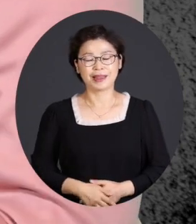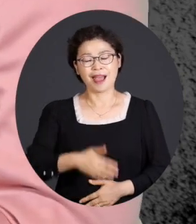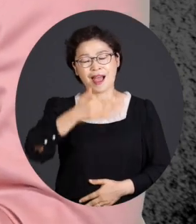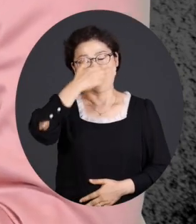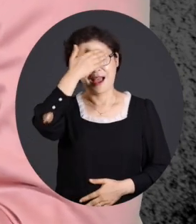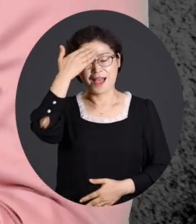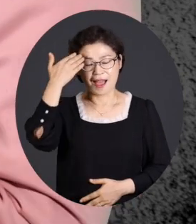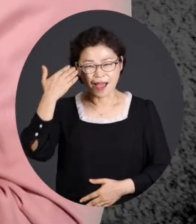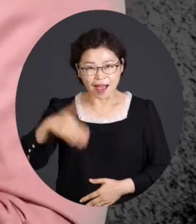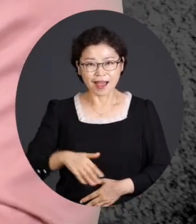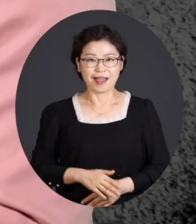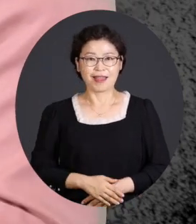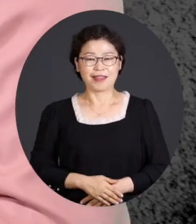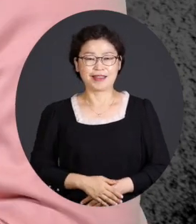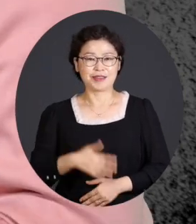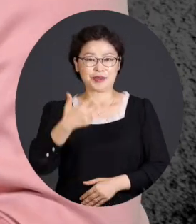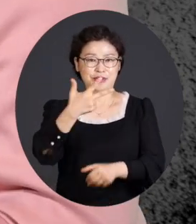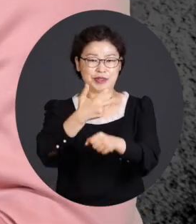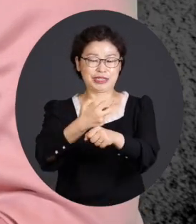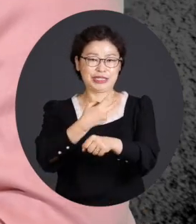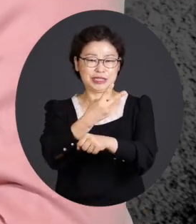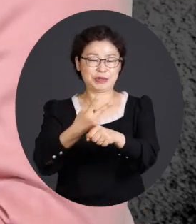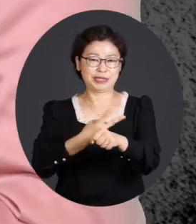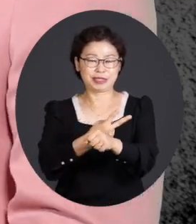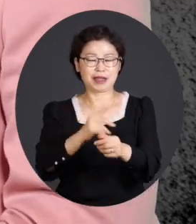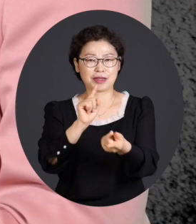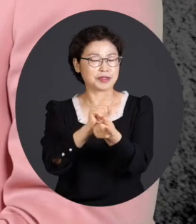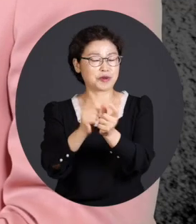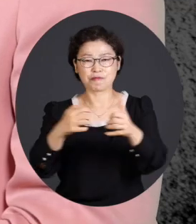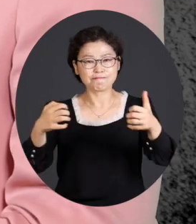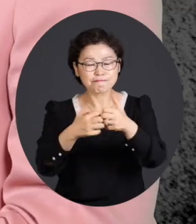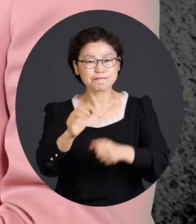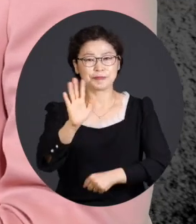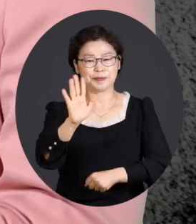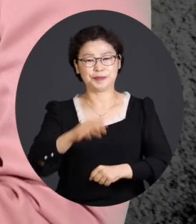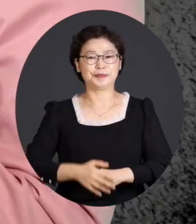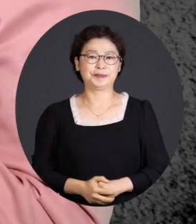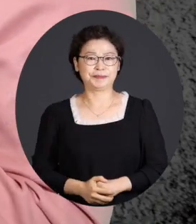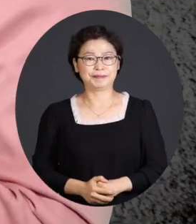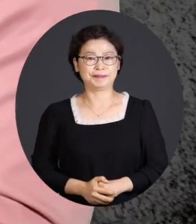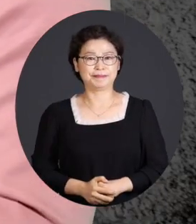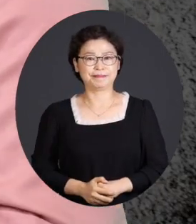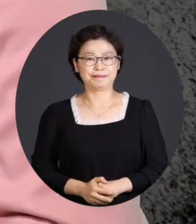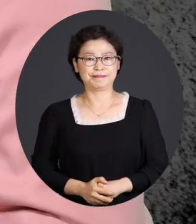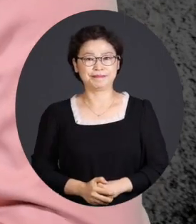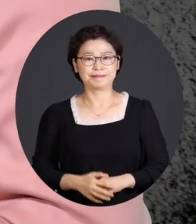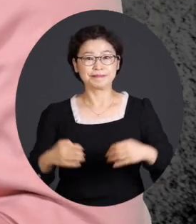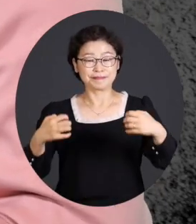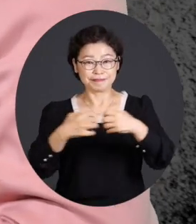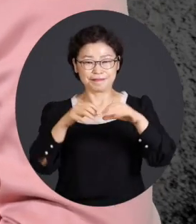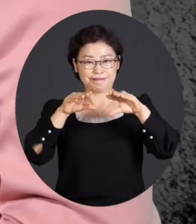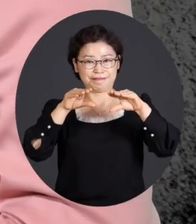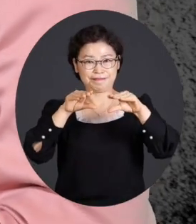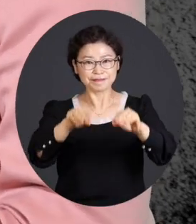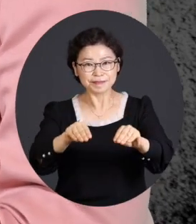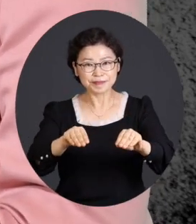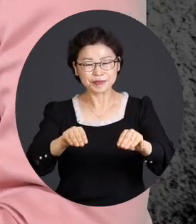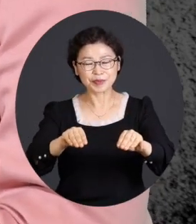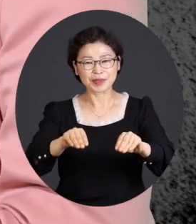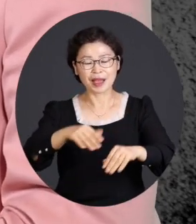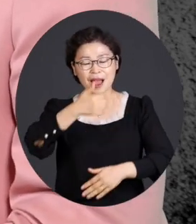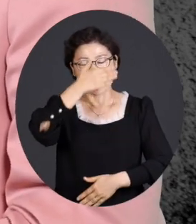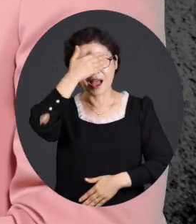다행히도 72시간 안엔 서로 공격하지 않는다 라고 하는 전투 중지에